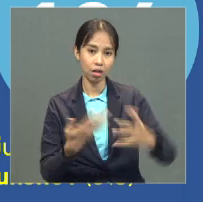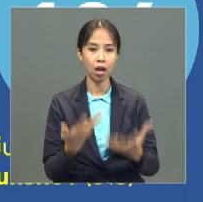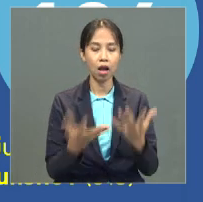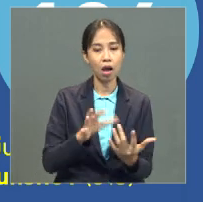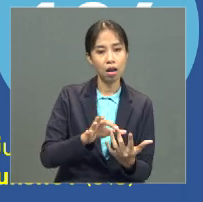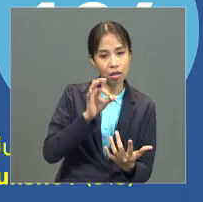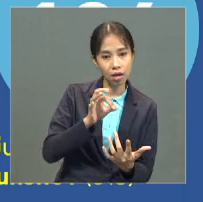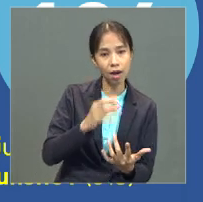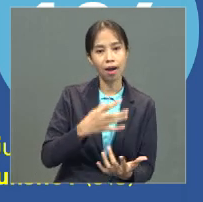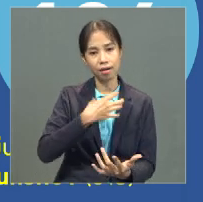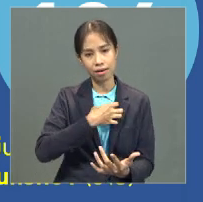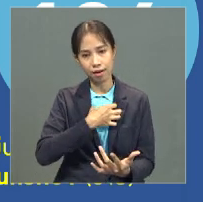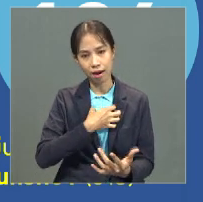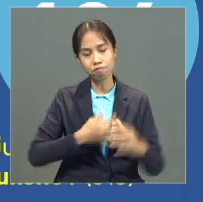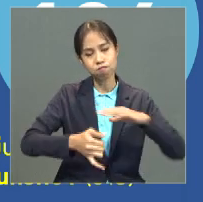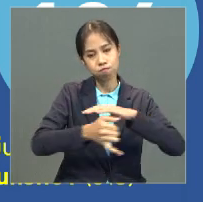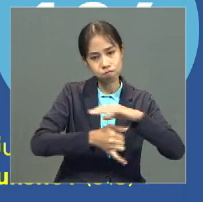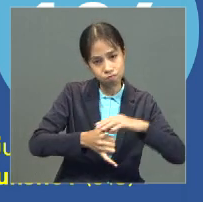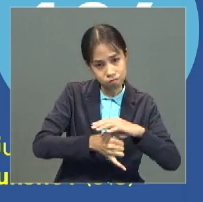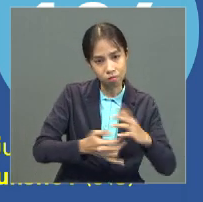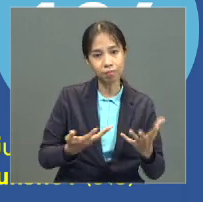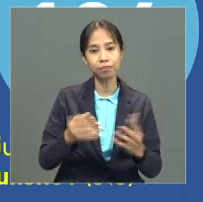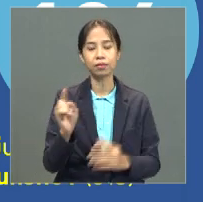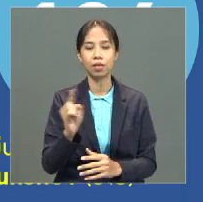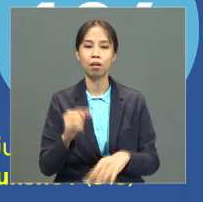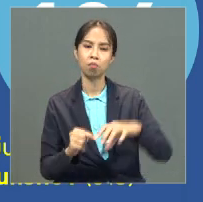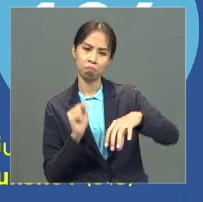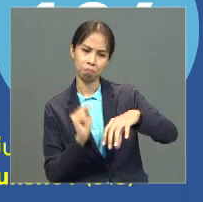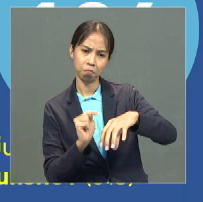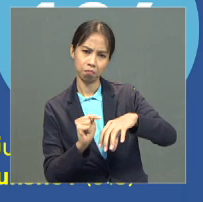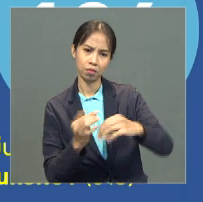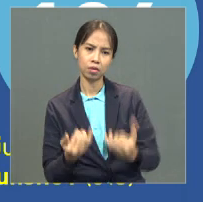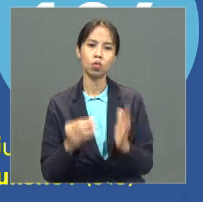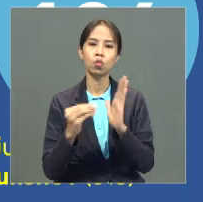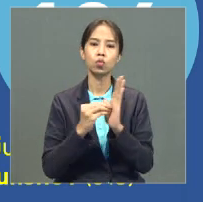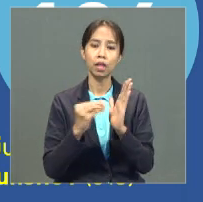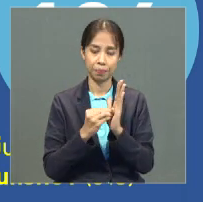กรกฎาคมเข้าพักในสถานที่กับตัวที่รัฐจัดให้แต่ว่าเป็นแบบที่เลือกได้หรือว่าAlternativeเขตควรอันทีนะคะเป็น 1